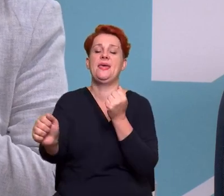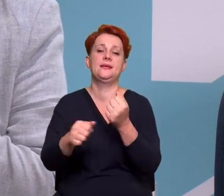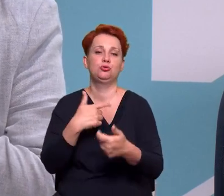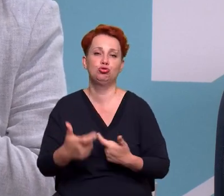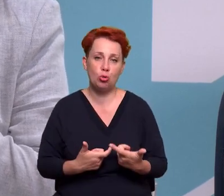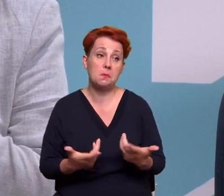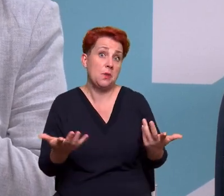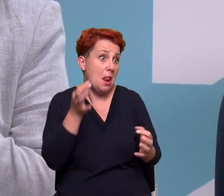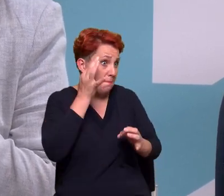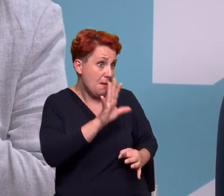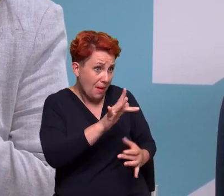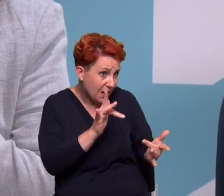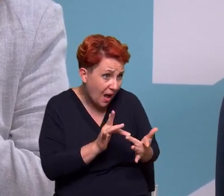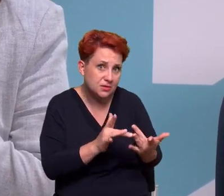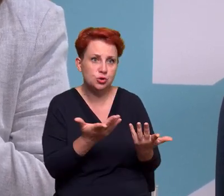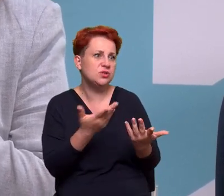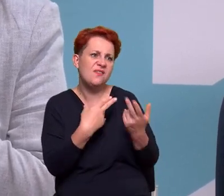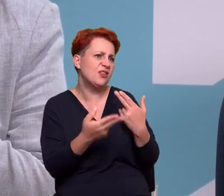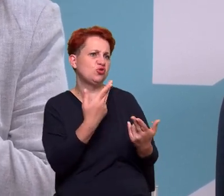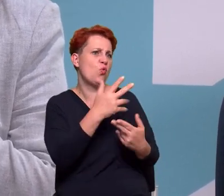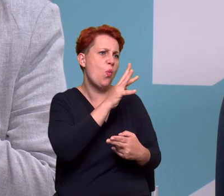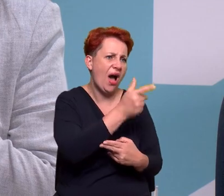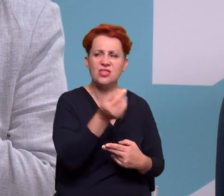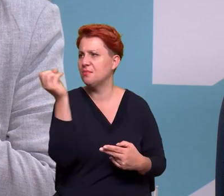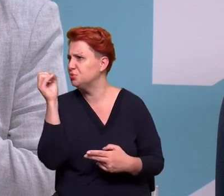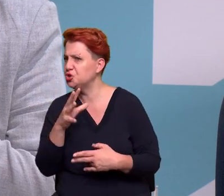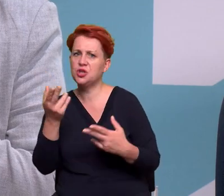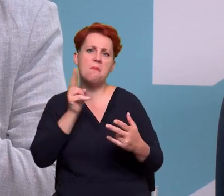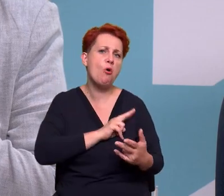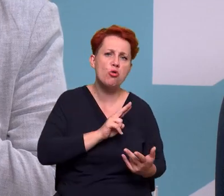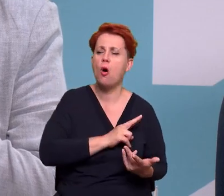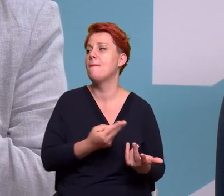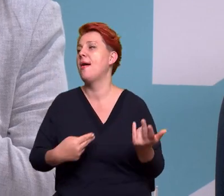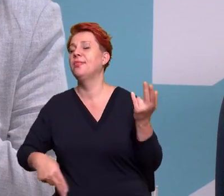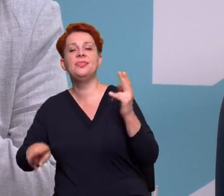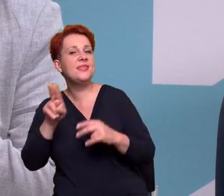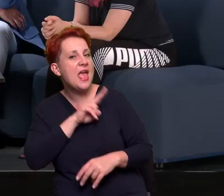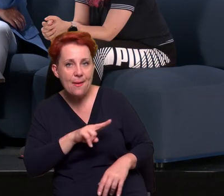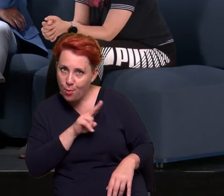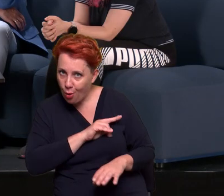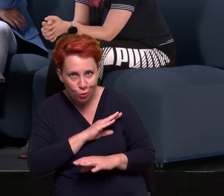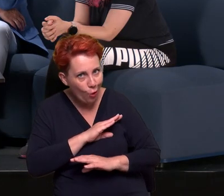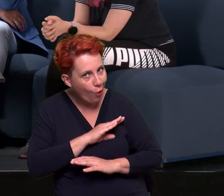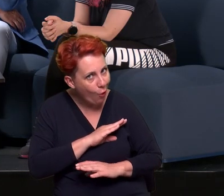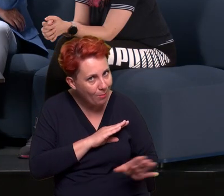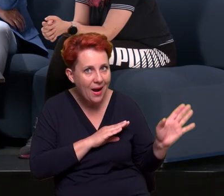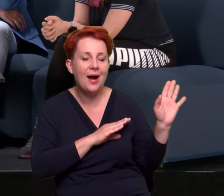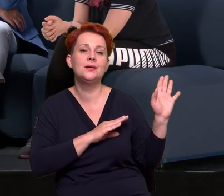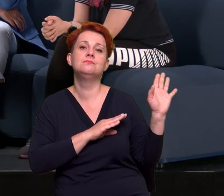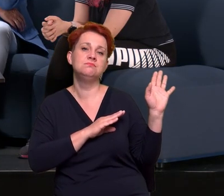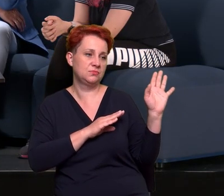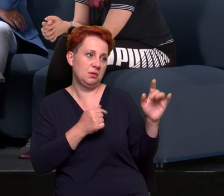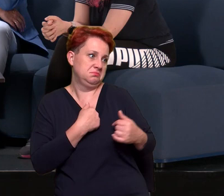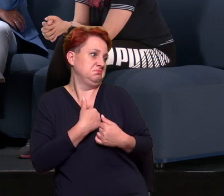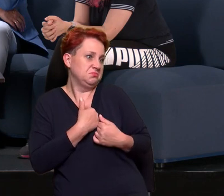Bez względu na to, czy to jest ładne, czy to jest brzydkie, podoba nam się, czy nie, to jest rzeczywiście